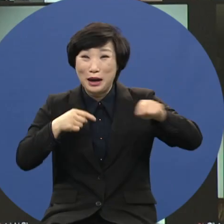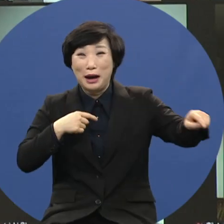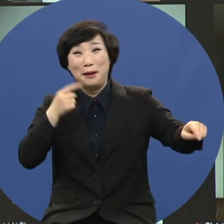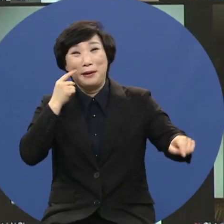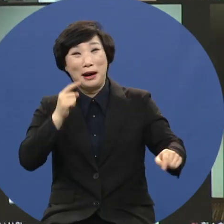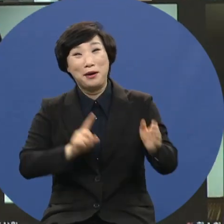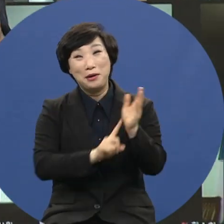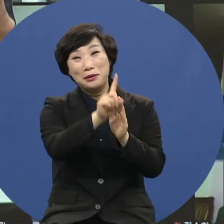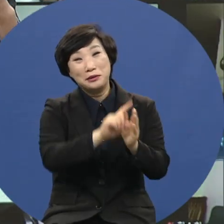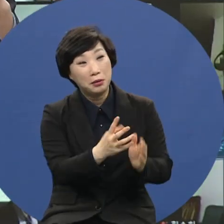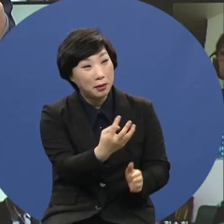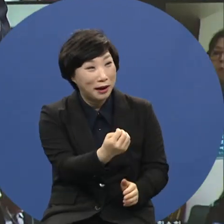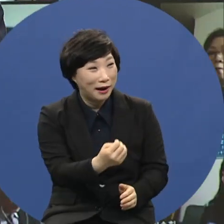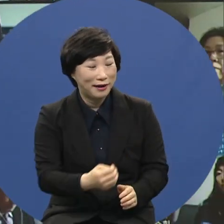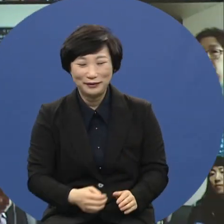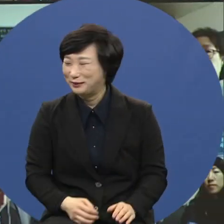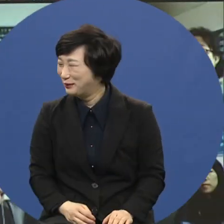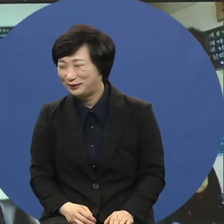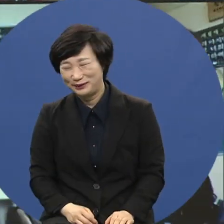죄송합니다,